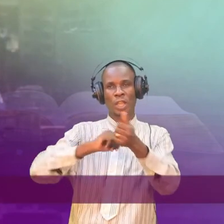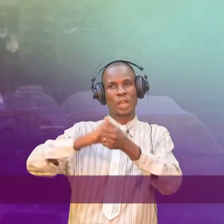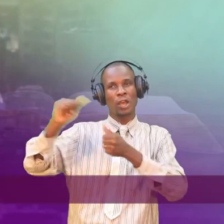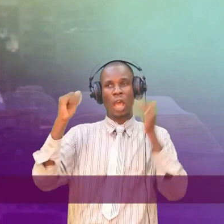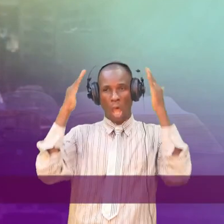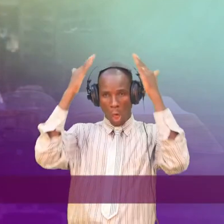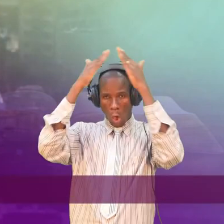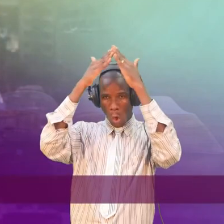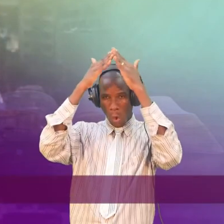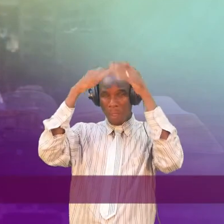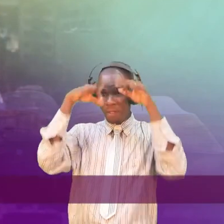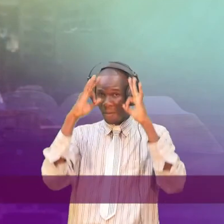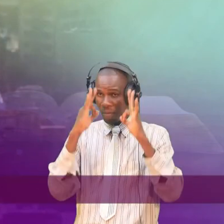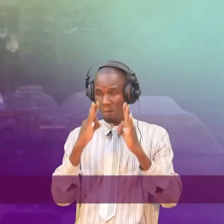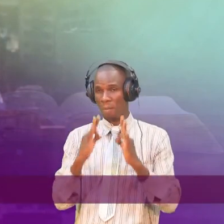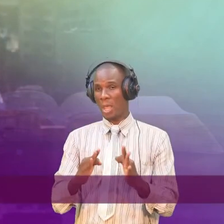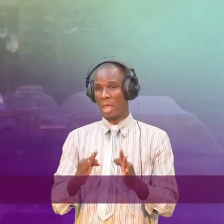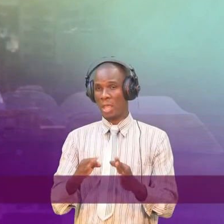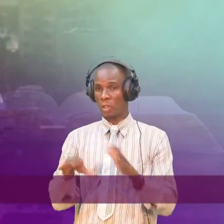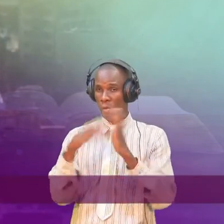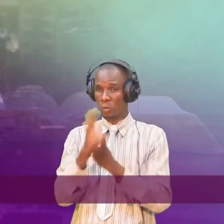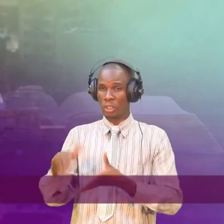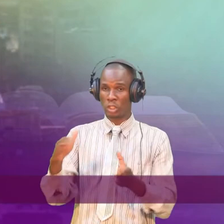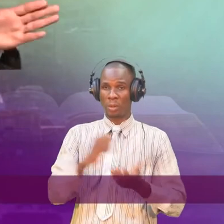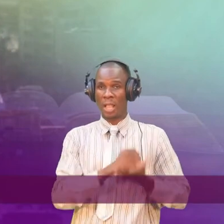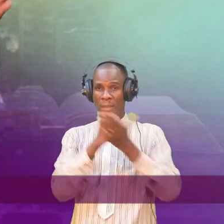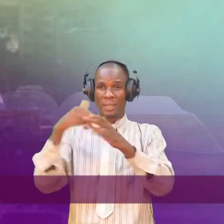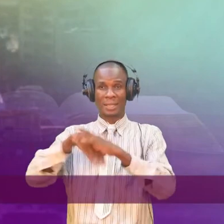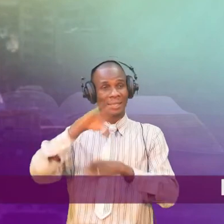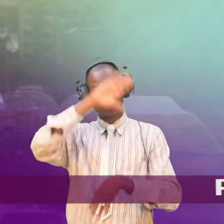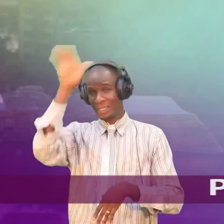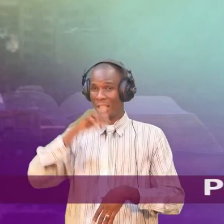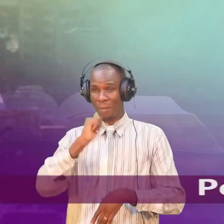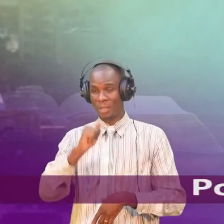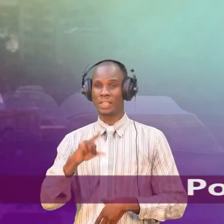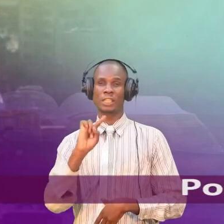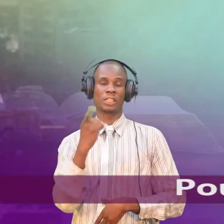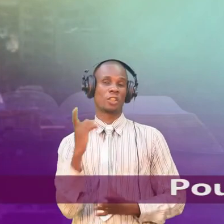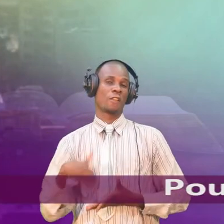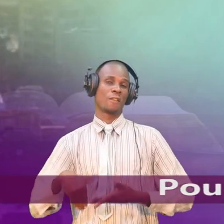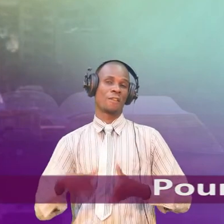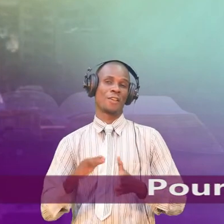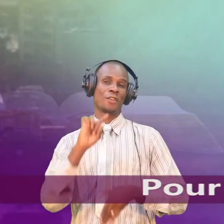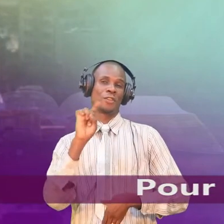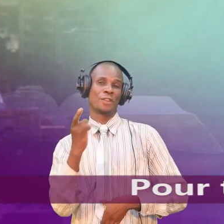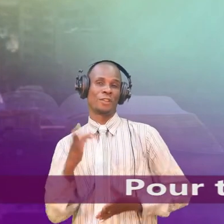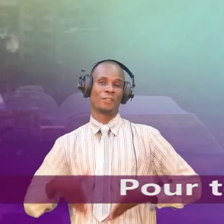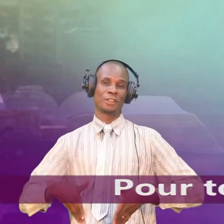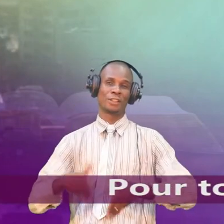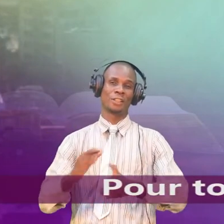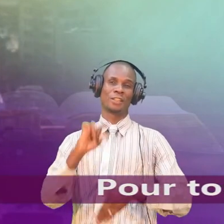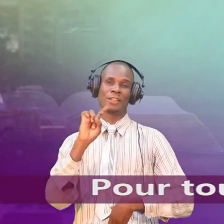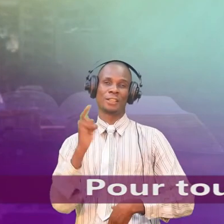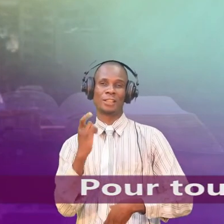Usithubutu na kujaribu kujiokoa mwenyewe kwa nguvu zako. Usitafute njia zingine za wokovu.